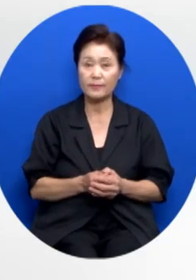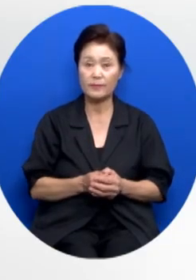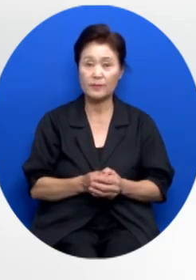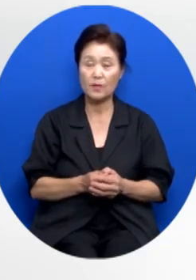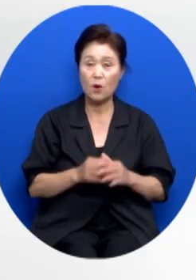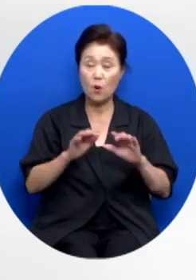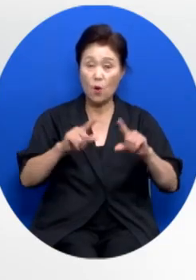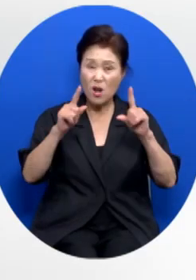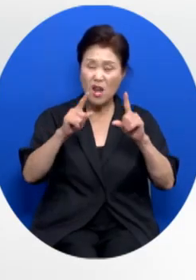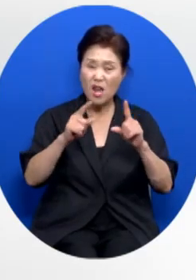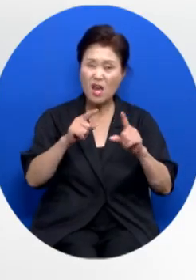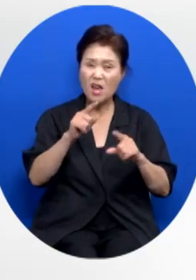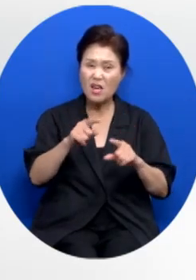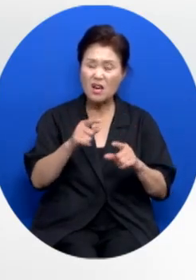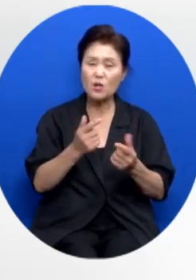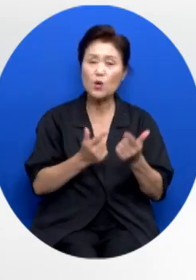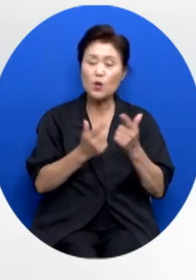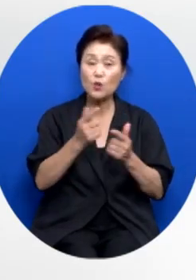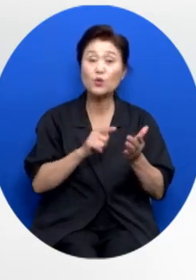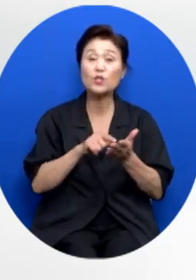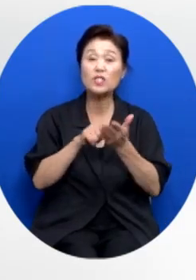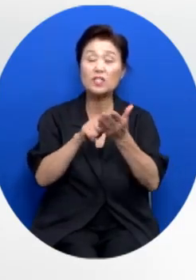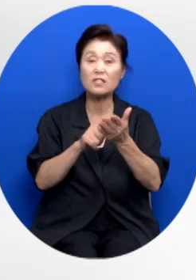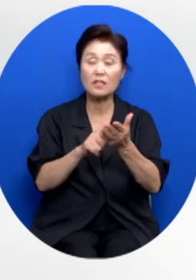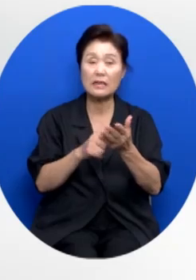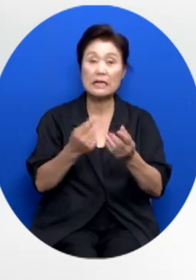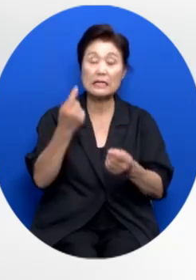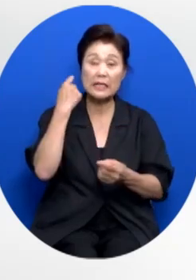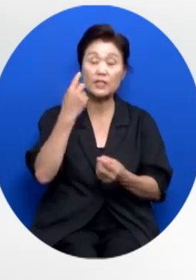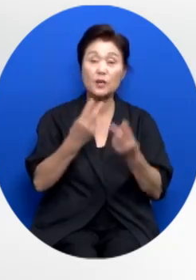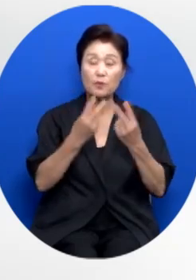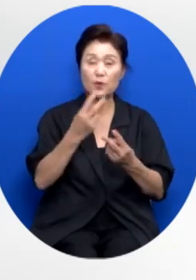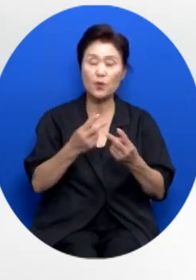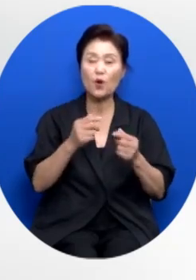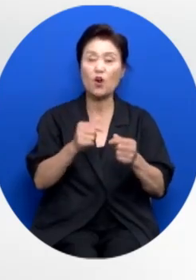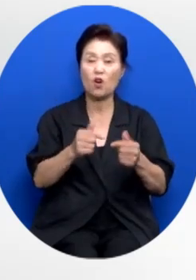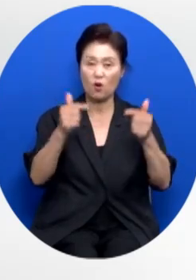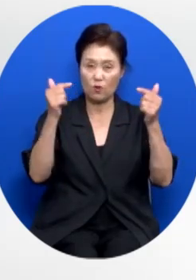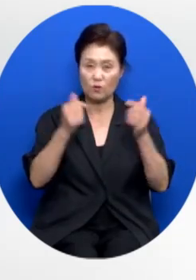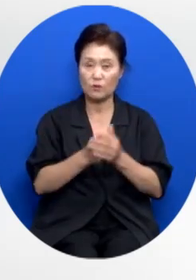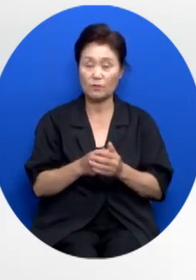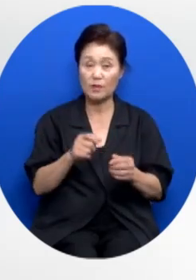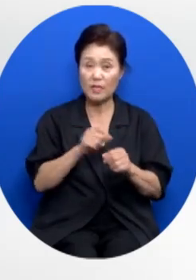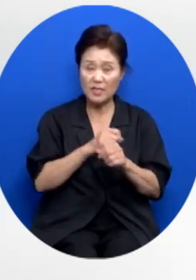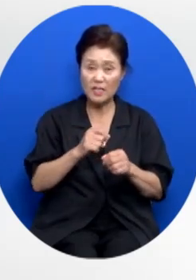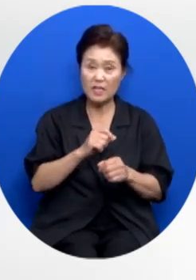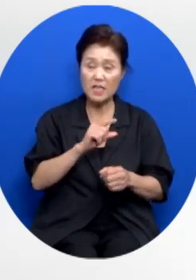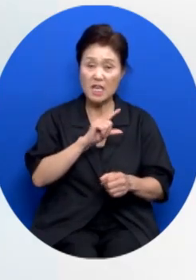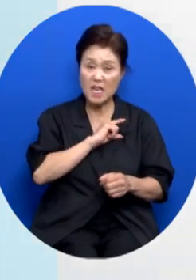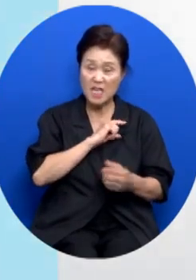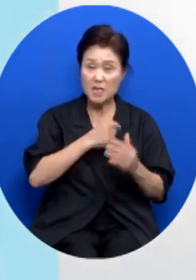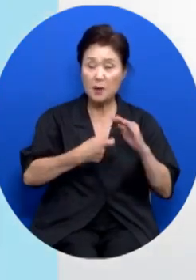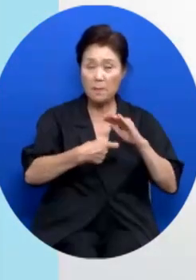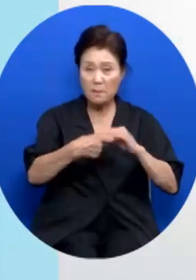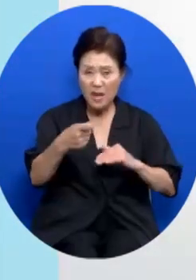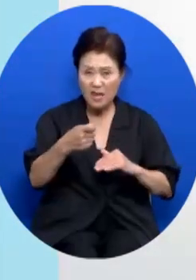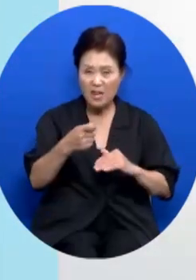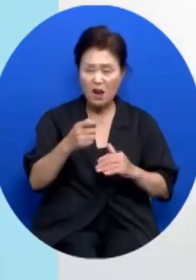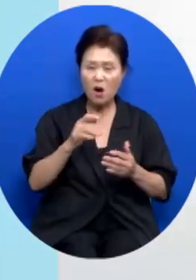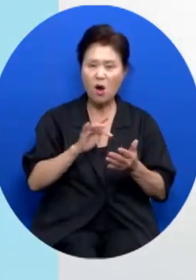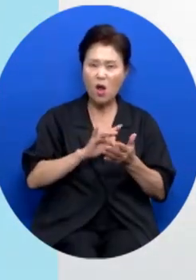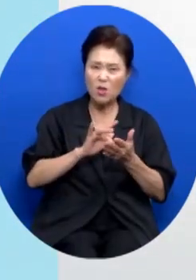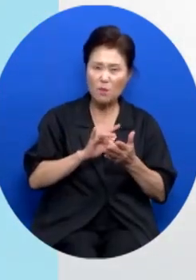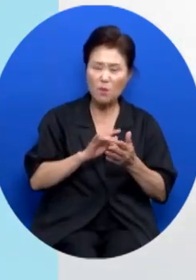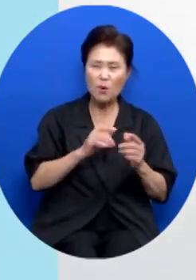따르면 올해 분쟁 조정 신청은 지난해와 비교해 30% 넘게 늘었으며 특히 명의 도용과 스미싱 피해 유선